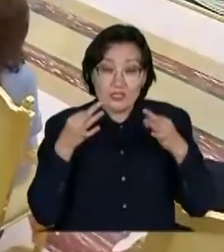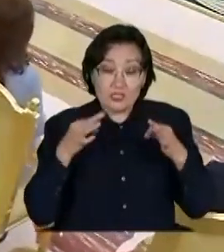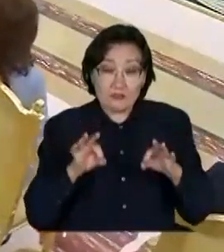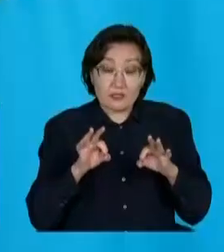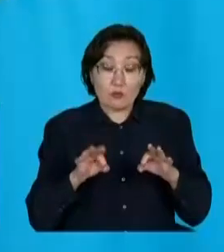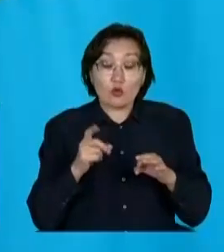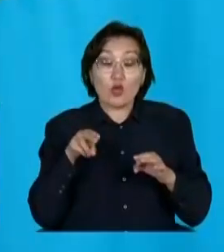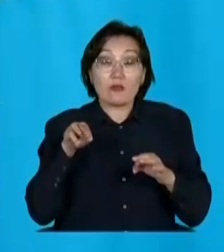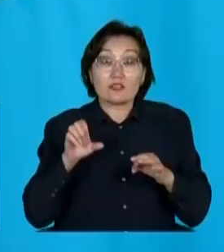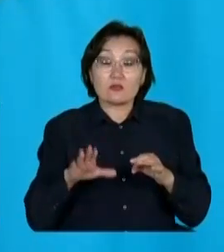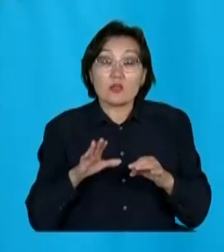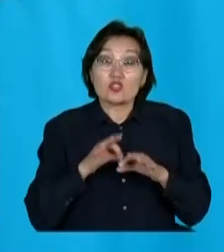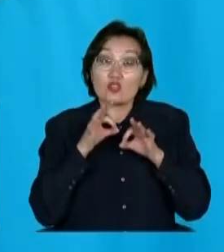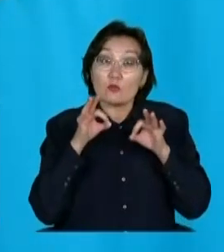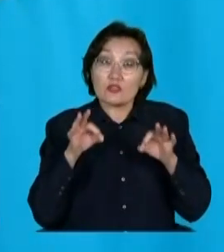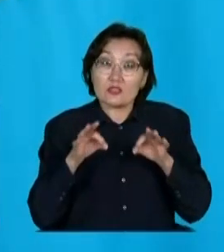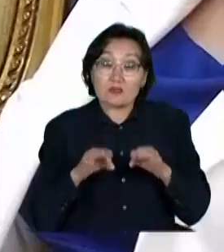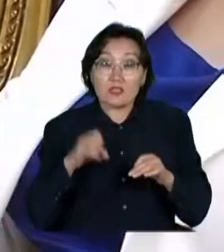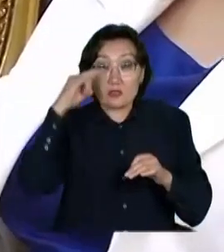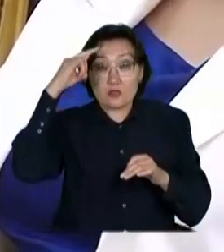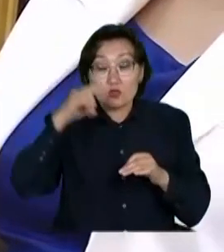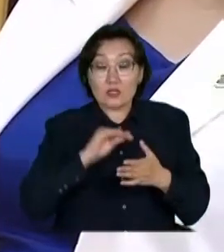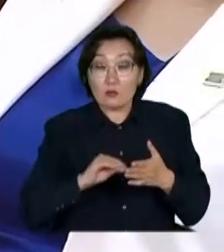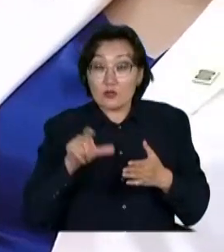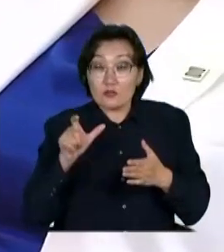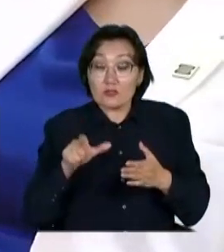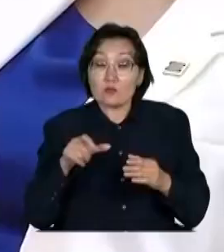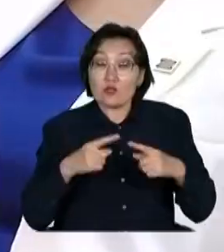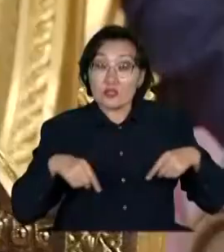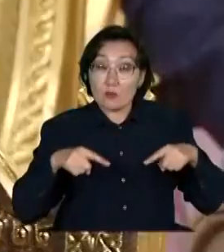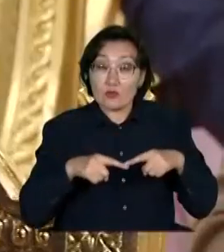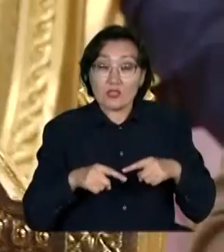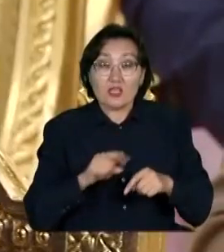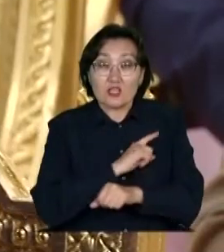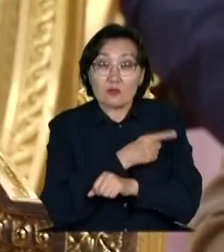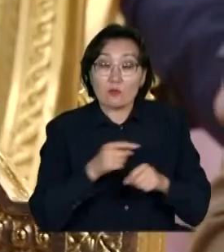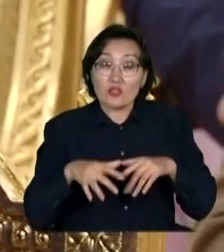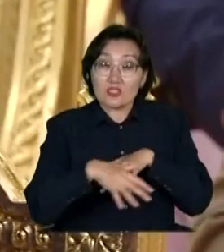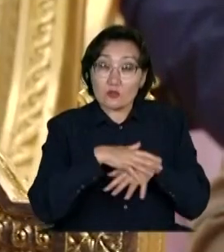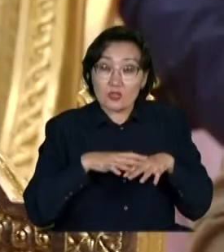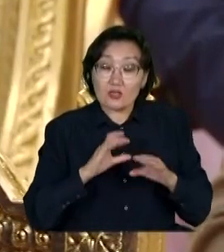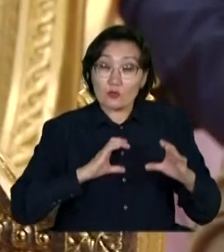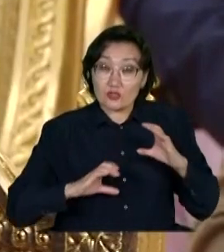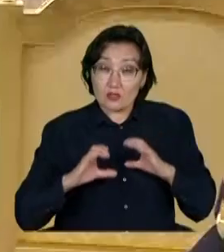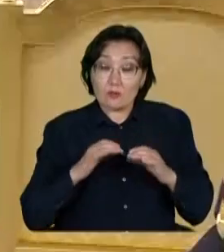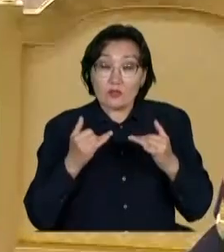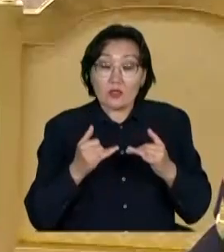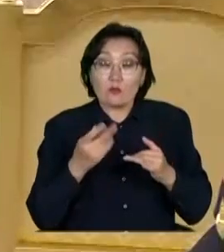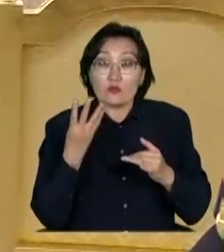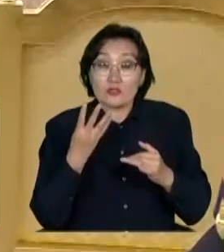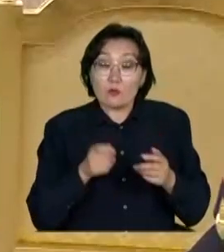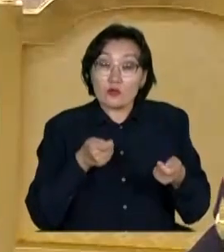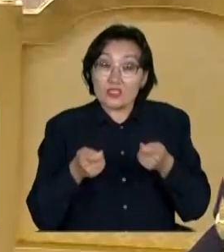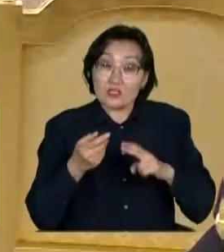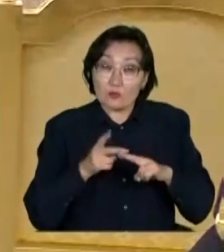независимость. Касым-Жомарт Токаев отметил, что отечественная журналистика представляет собой сильный общественный институт, настоящую четвертую